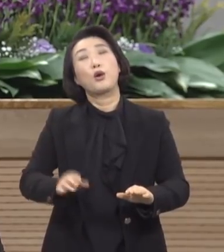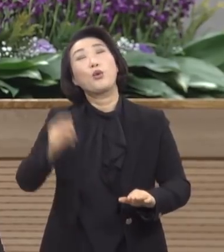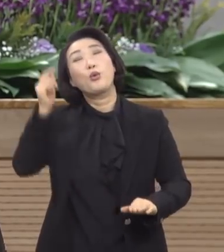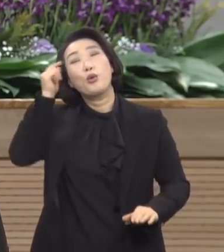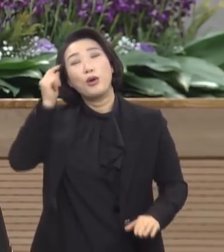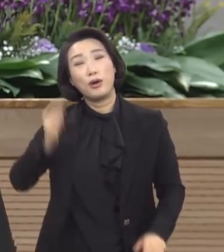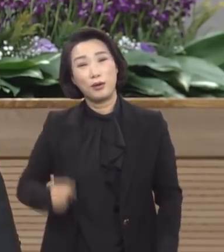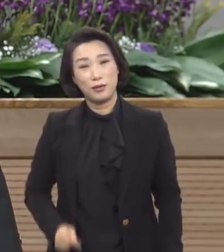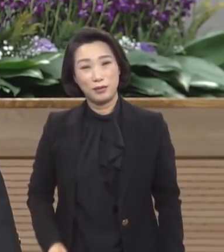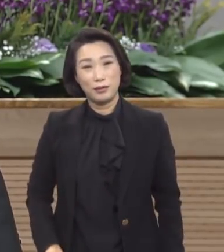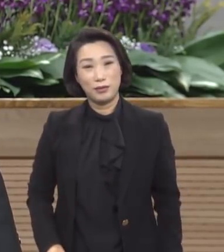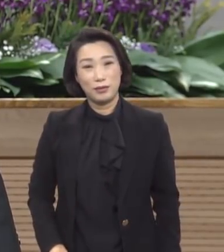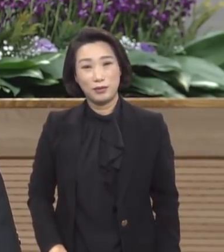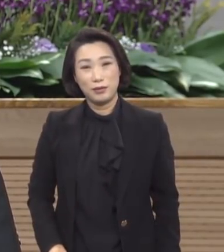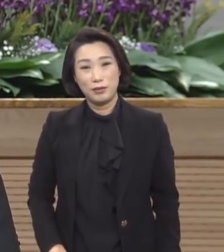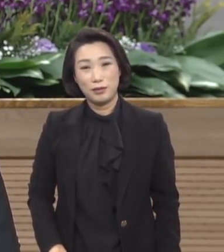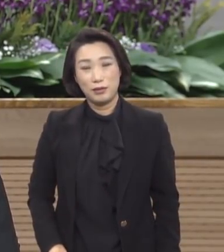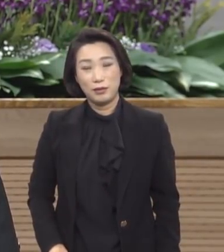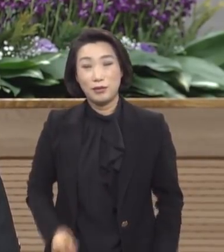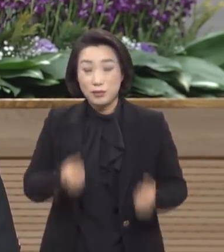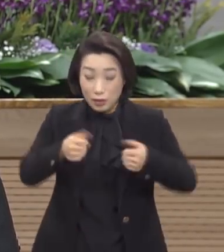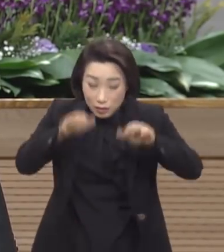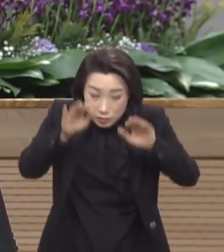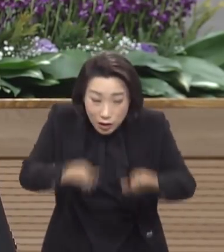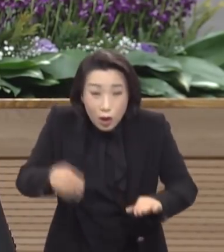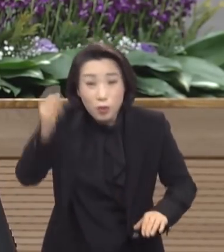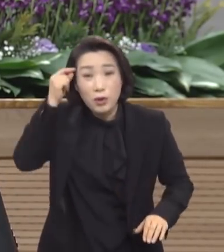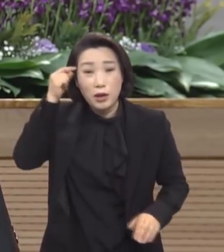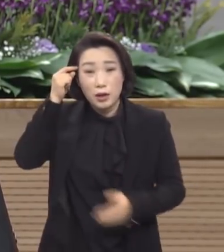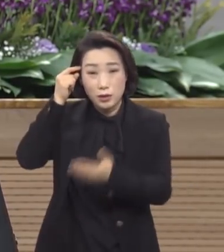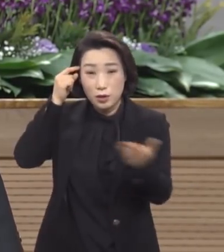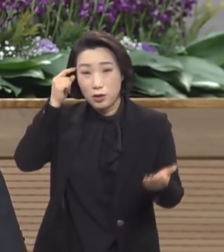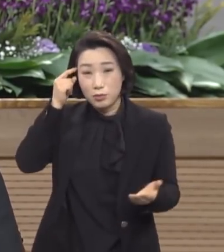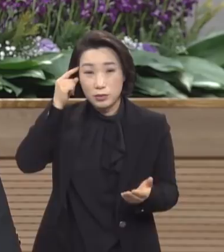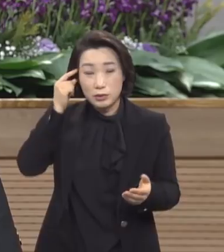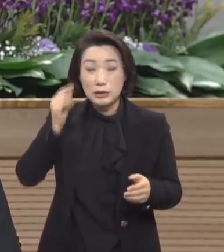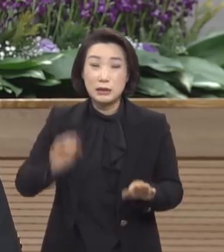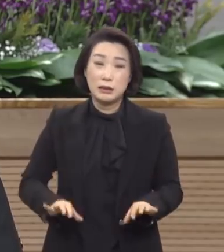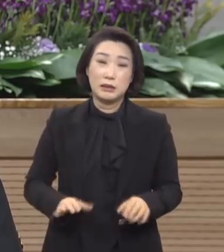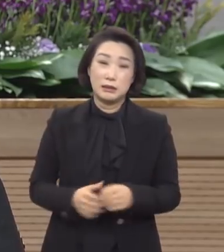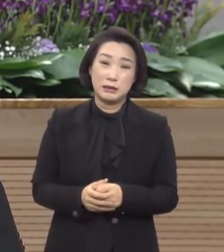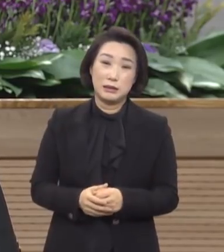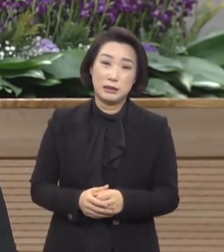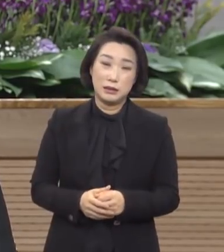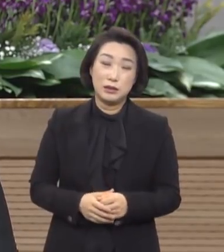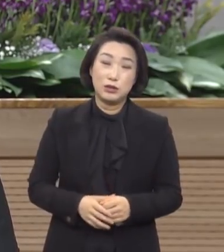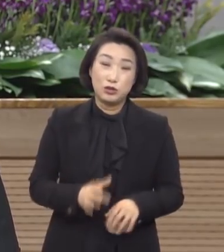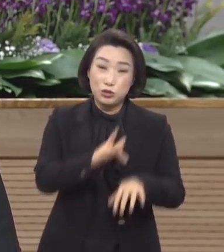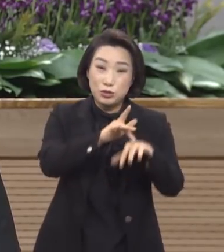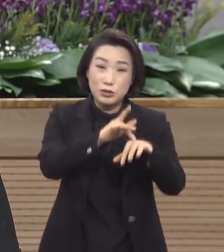지내느냐 그 말이요. 제사를 지내느냐. 이제 첫 시간부터 귀신은